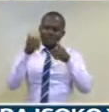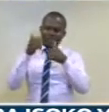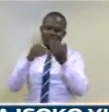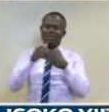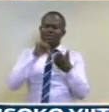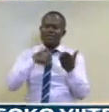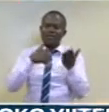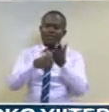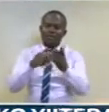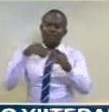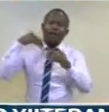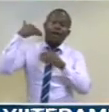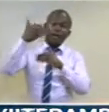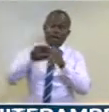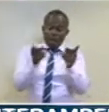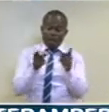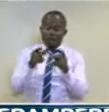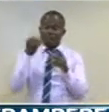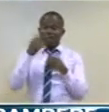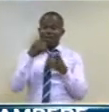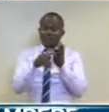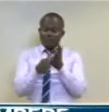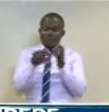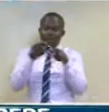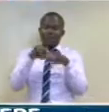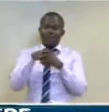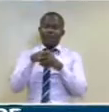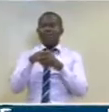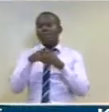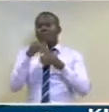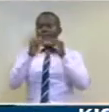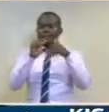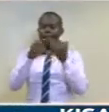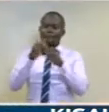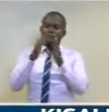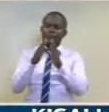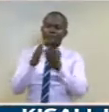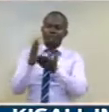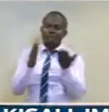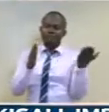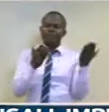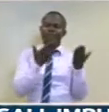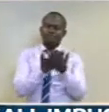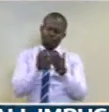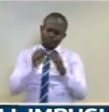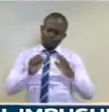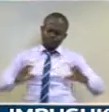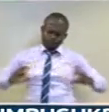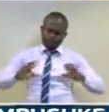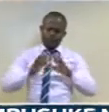utagira ibibazo none aho hantu haba akabazo kabayeho mu rwego rw'umudugudu tugashobora nibura guhura kugira ngo